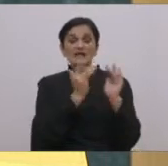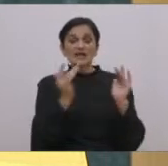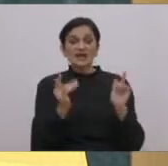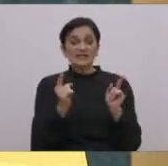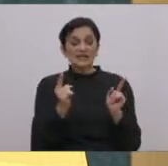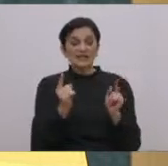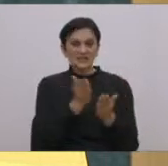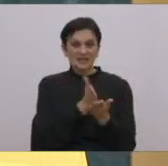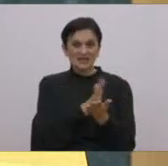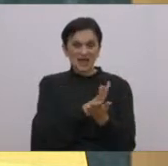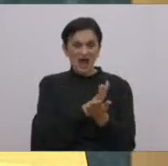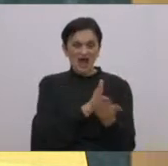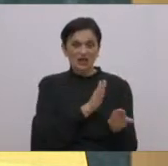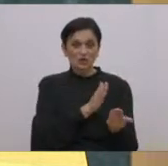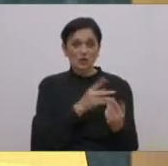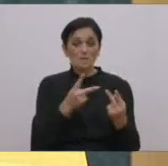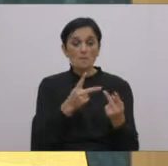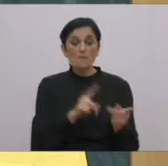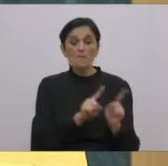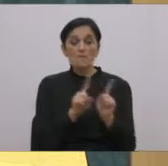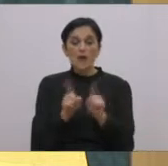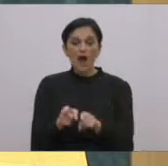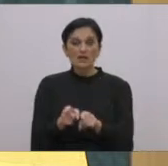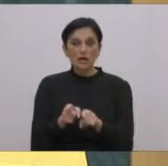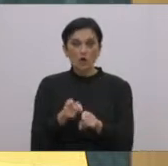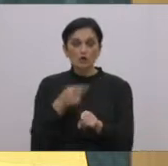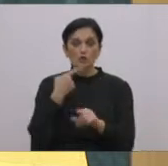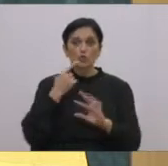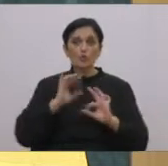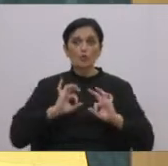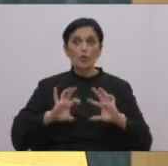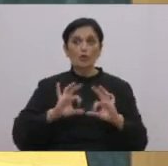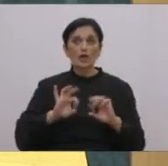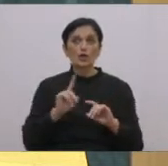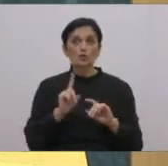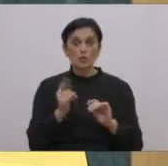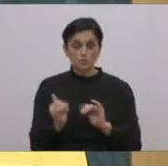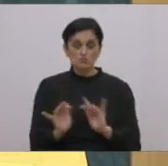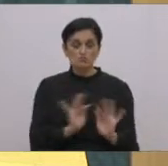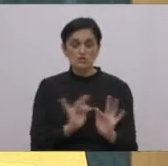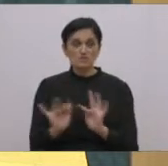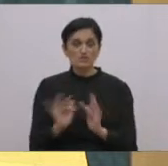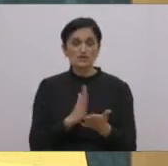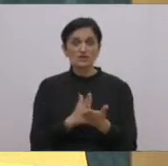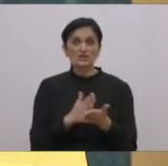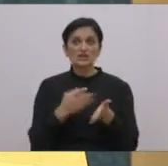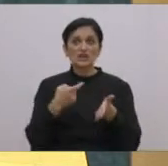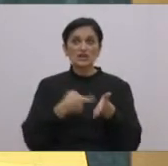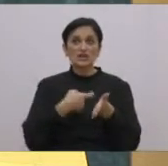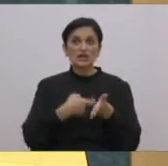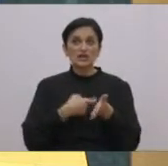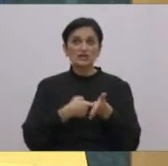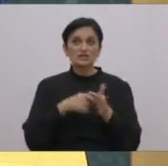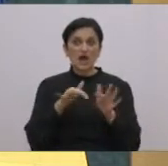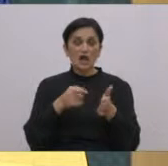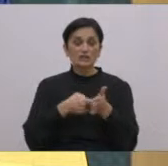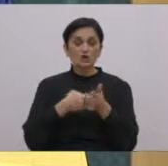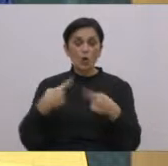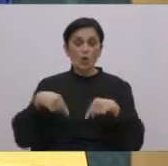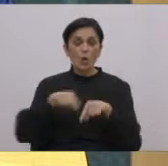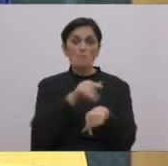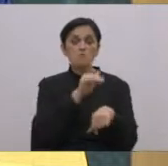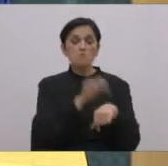ნაწილში. პარალელურად ამისა, მოგეხსენებათ, რომ მიმდინარეობს გამოძიება საგამოძიებო ორგანოების მიერ ამ